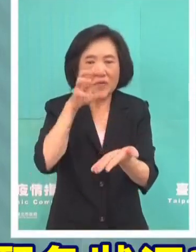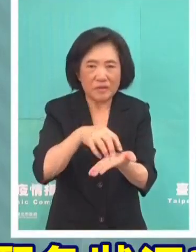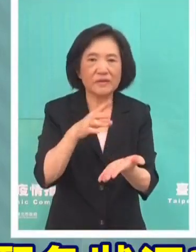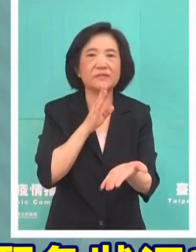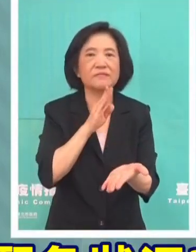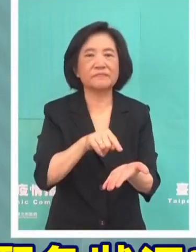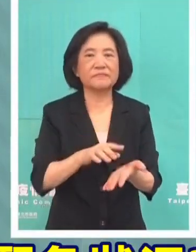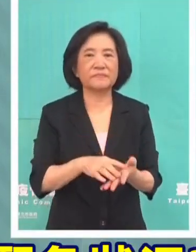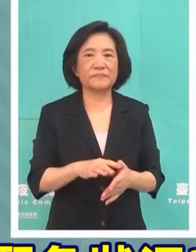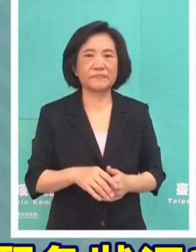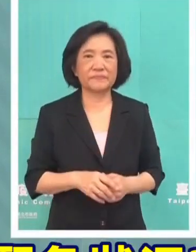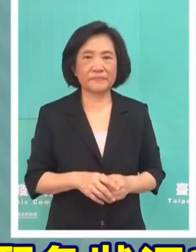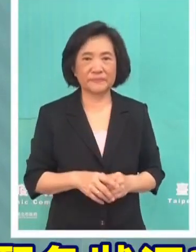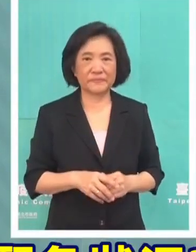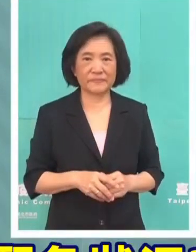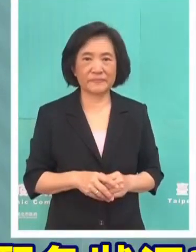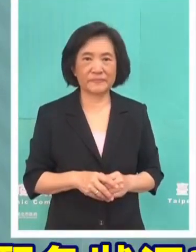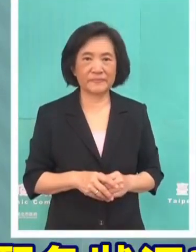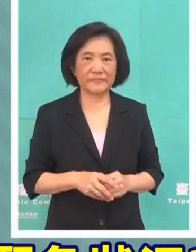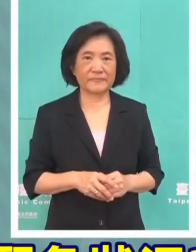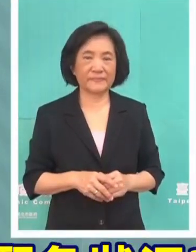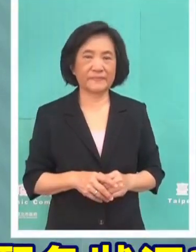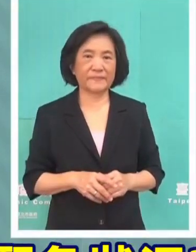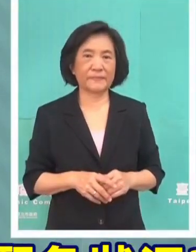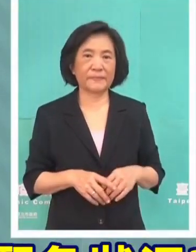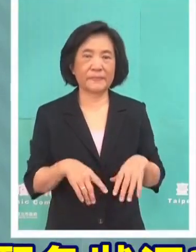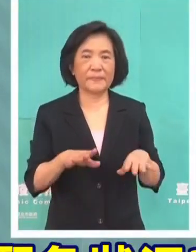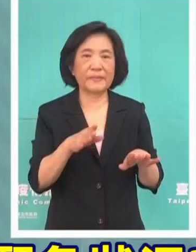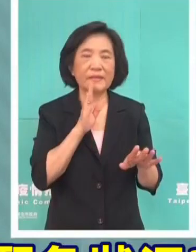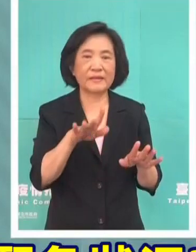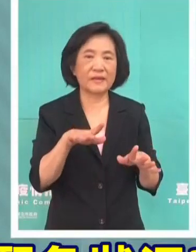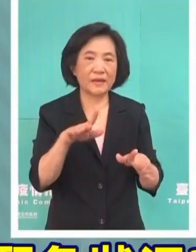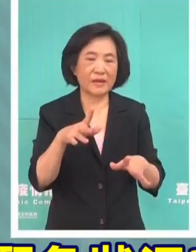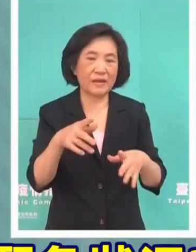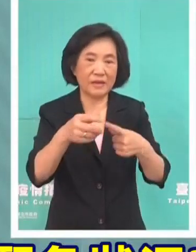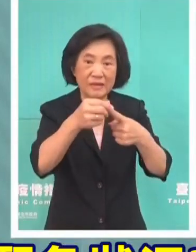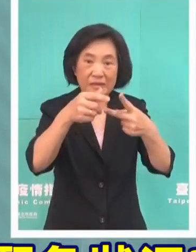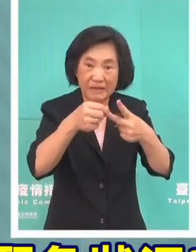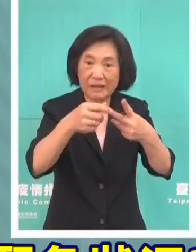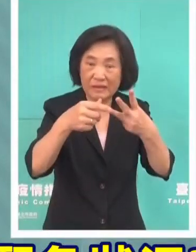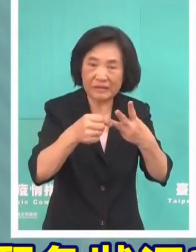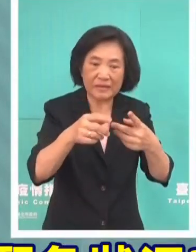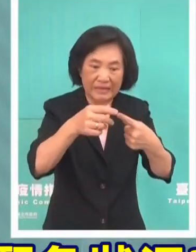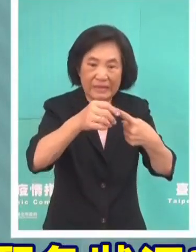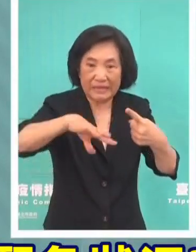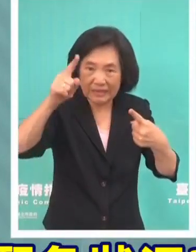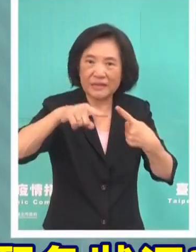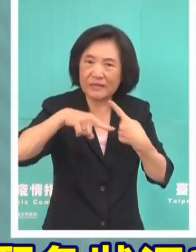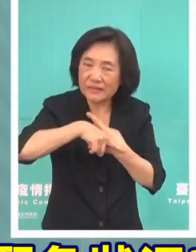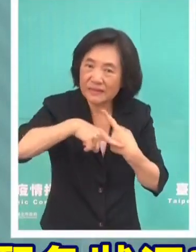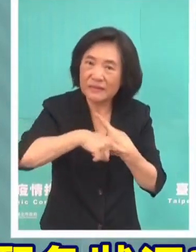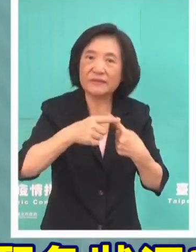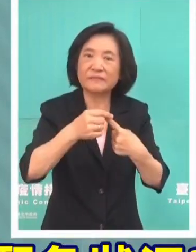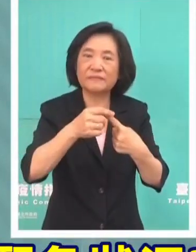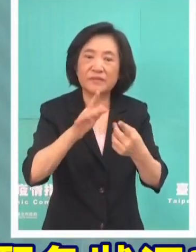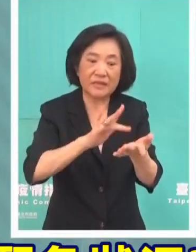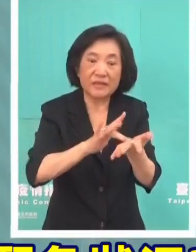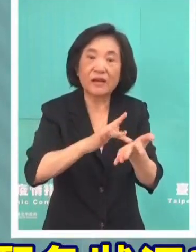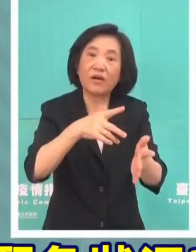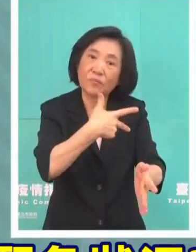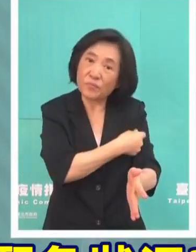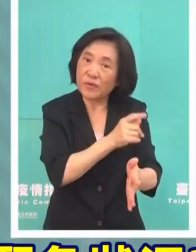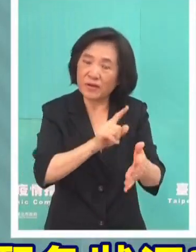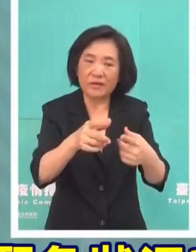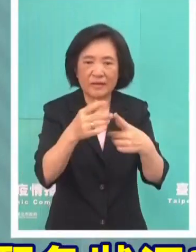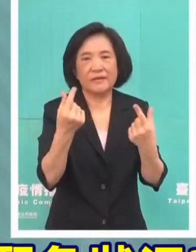叫 approval 嘛，认证。所以有时候一个疫苗从第一期、二期，从那最早的研究哈，实际上在进入临